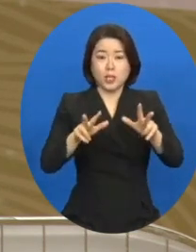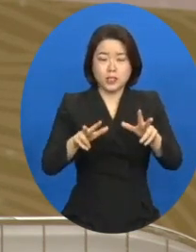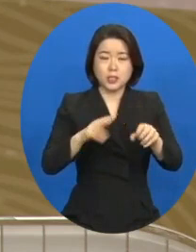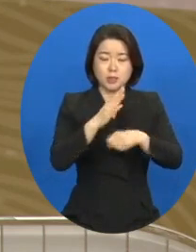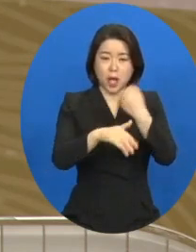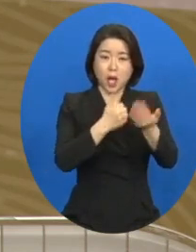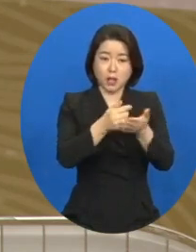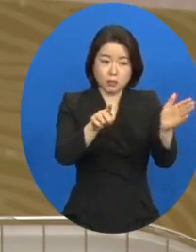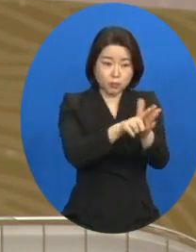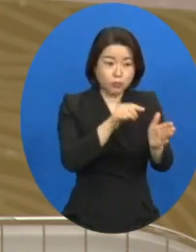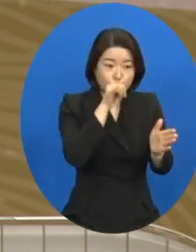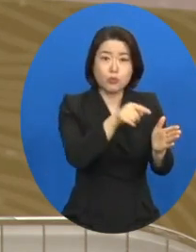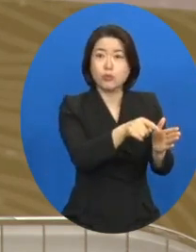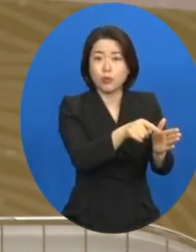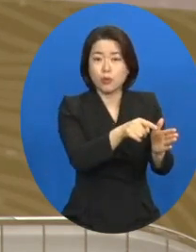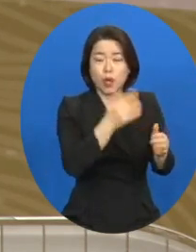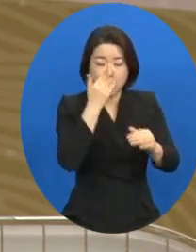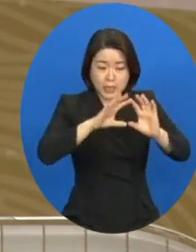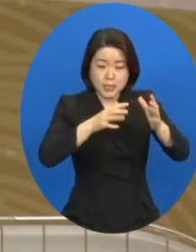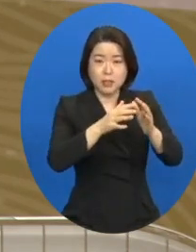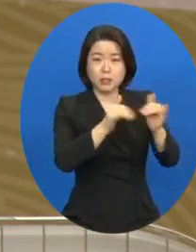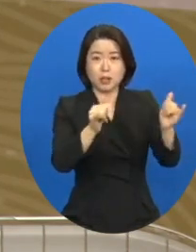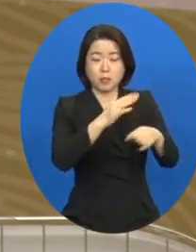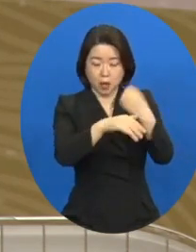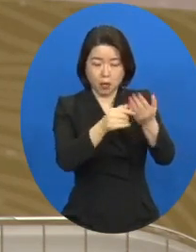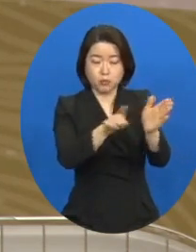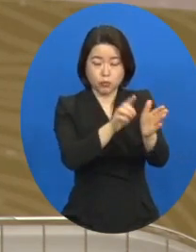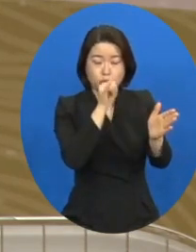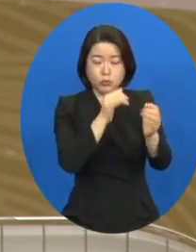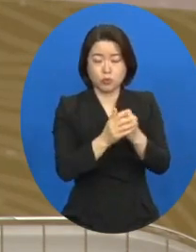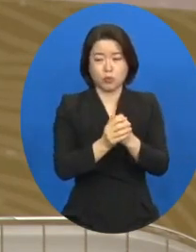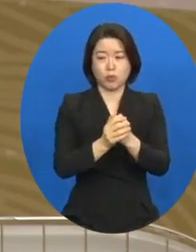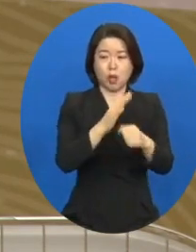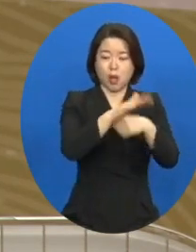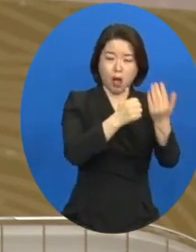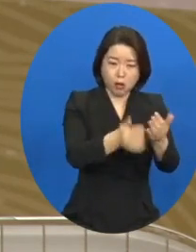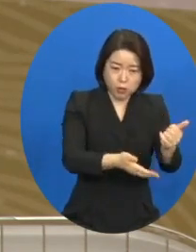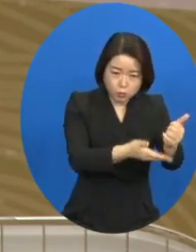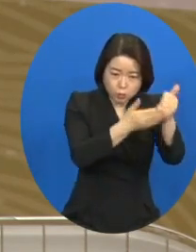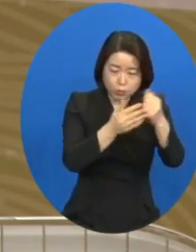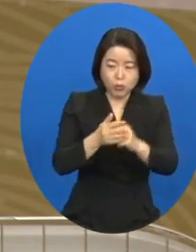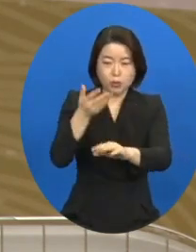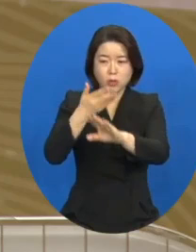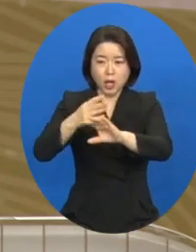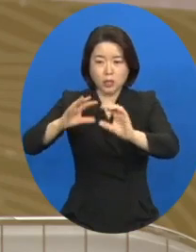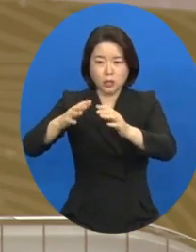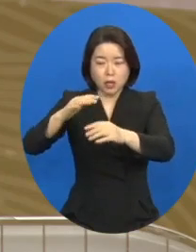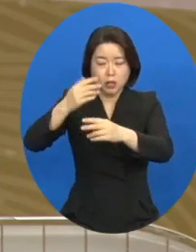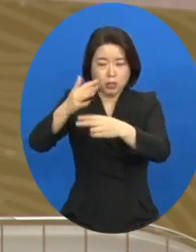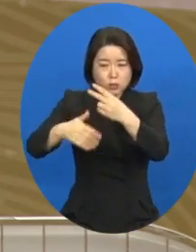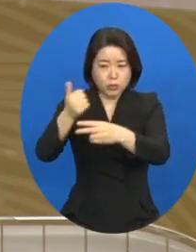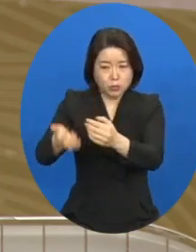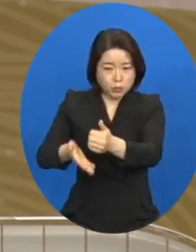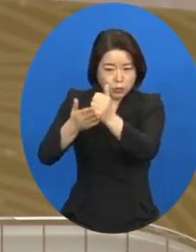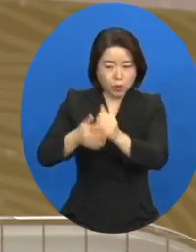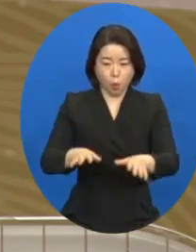믿고 있는 이스라엘 백성들에게 하나님을 섬길지 이방신을 섬길지 오늘 선택하라.